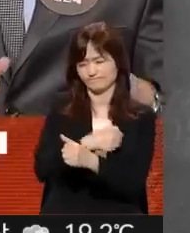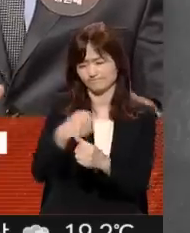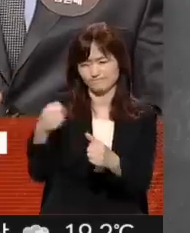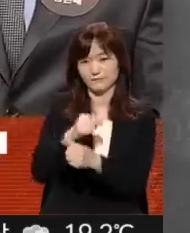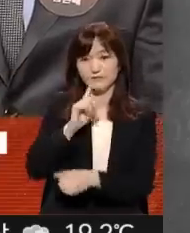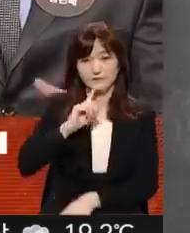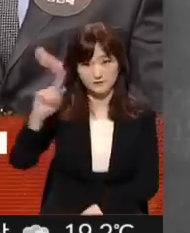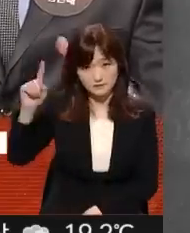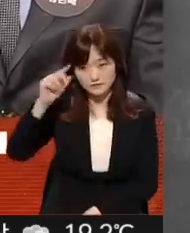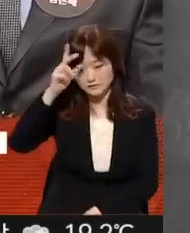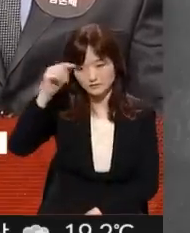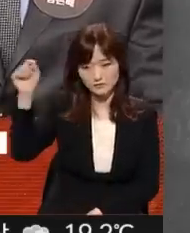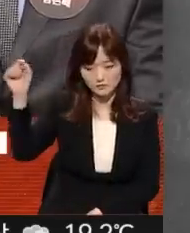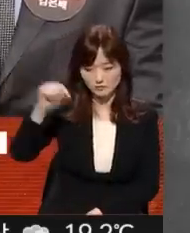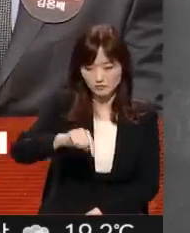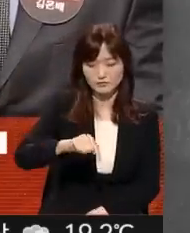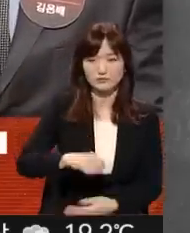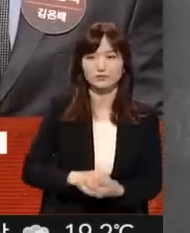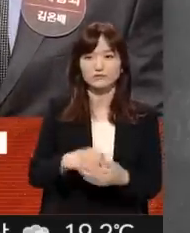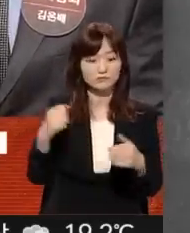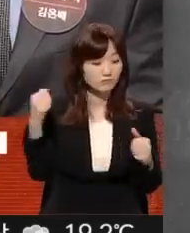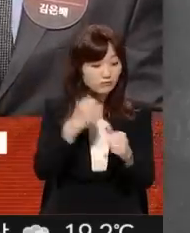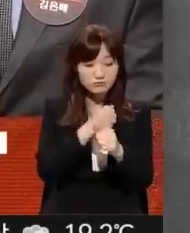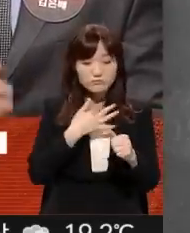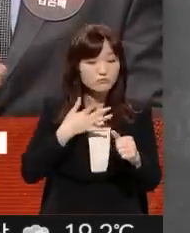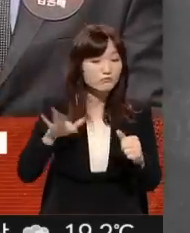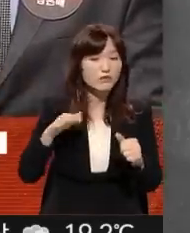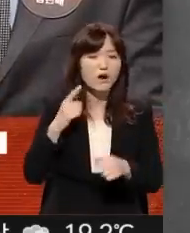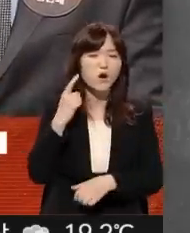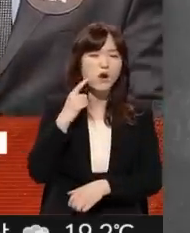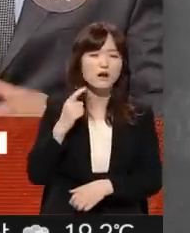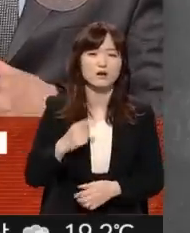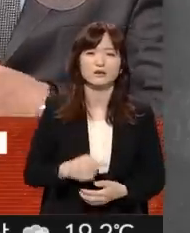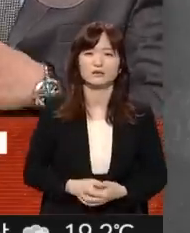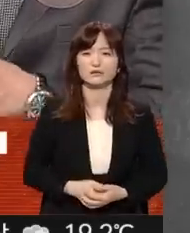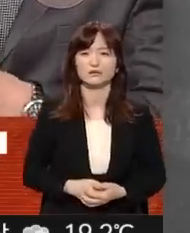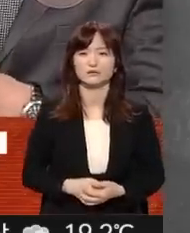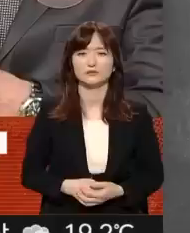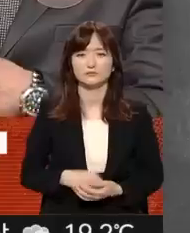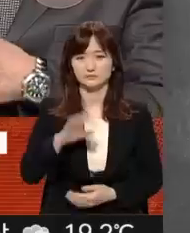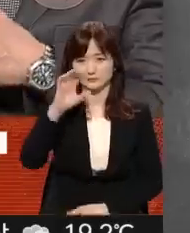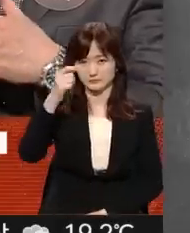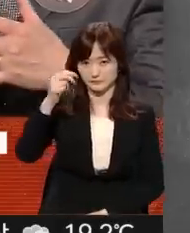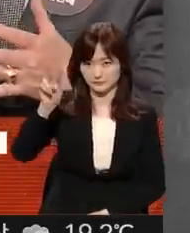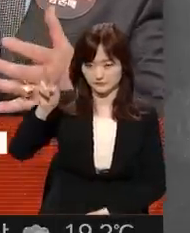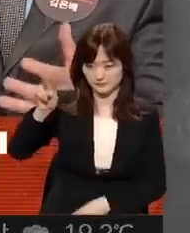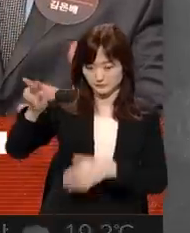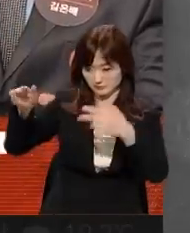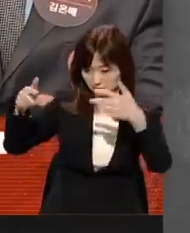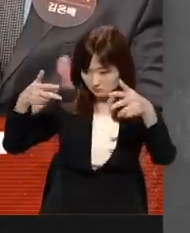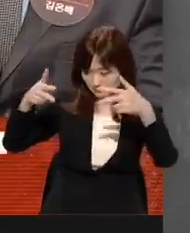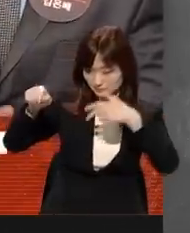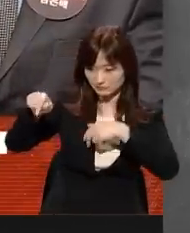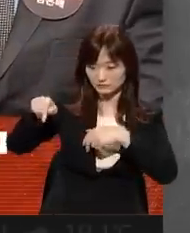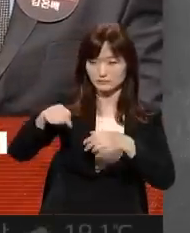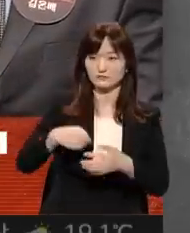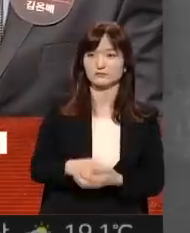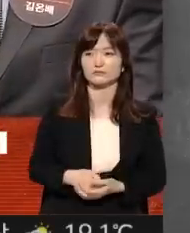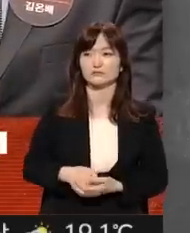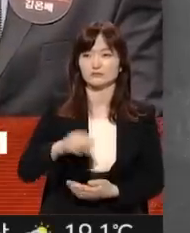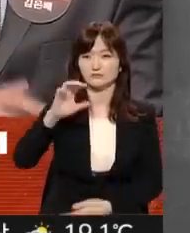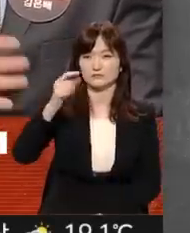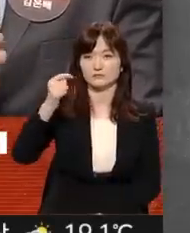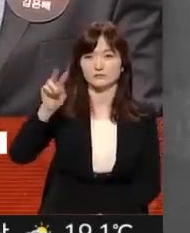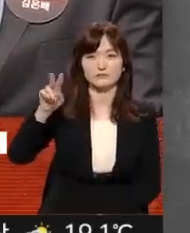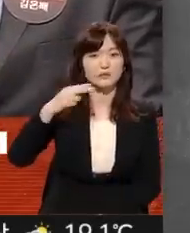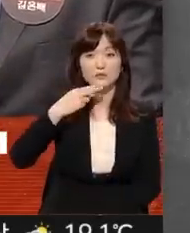신고가 들어와서 경찰이 왔는데 폭행한 사실 없다고 거짓말했을 뿐만 아니라 당시에 CCTV가 찍혔는데도 불구하고